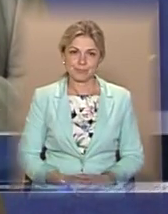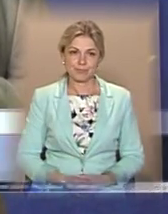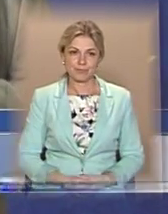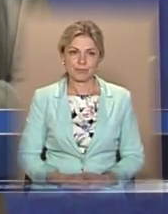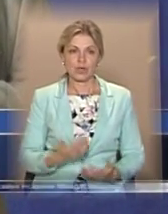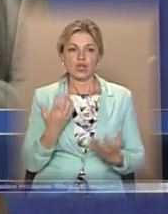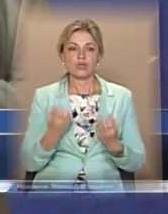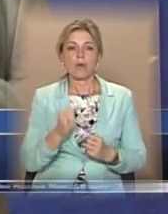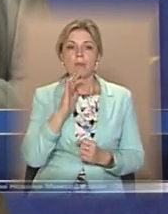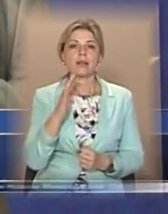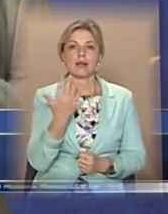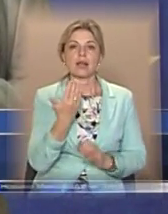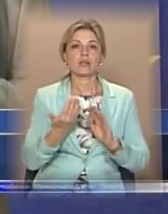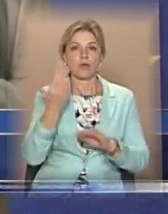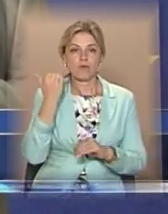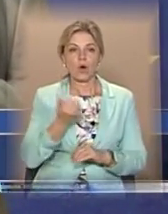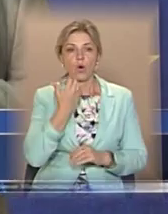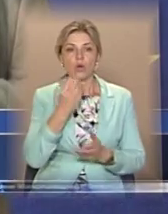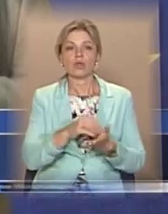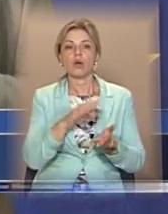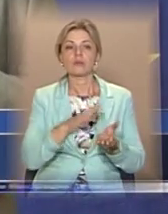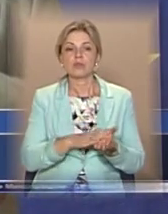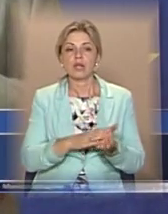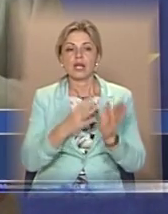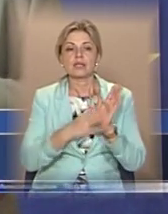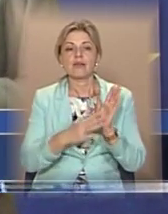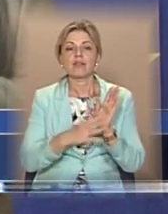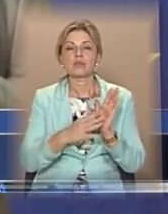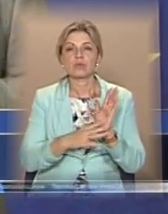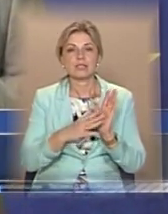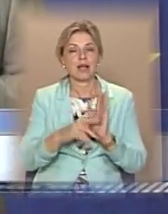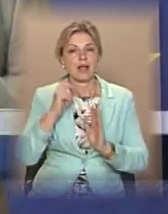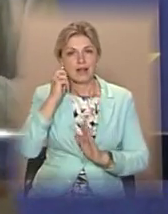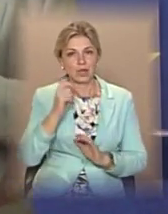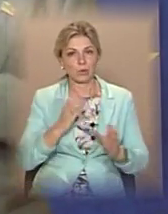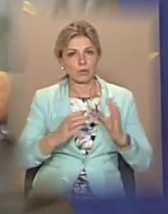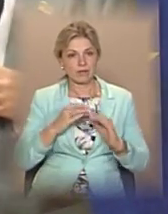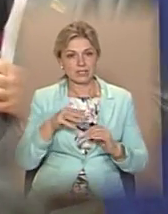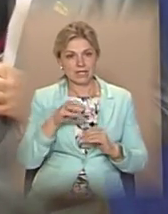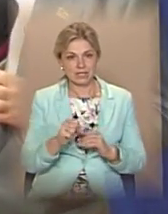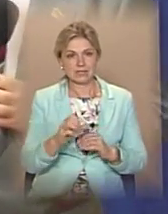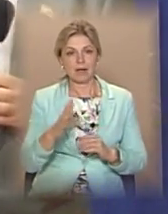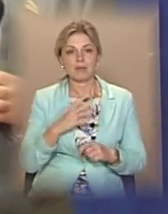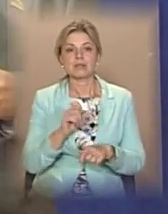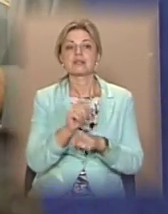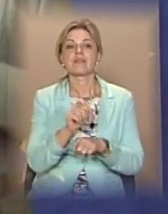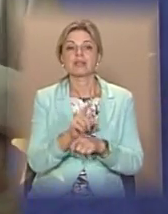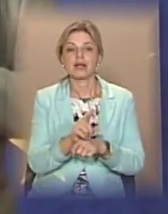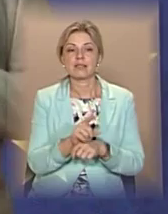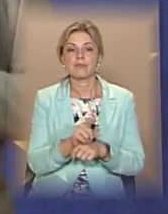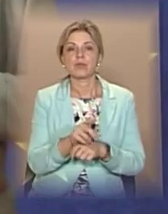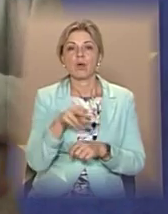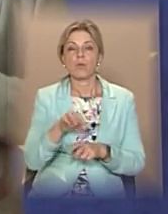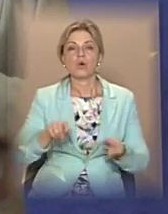5 років тому, коли ми відмічали 90-річчя університету, ми ставили завдання по